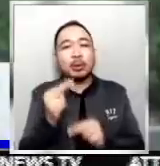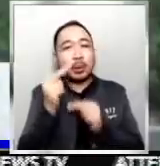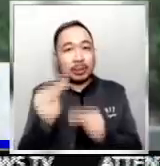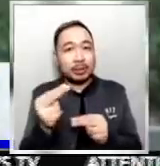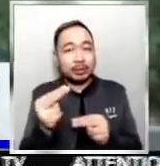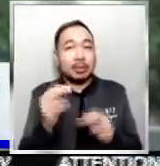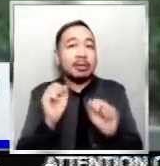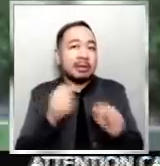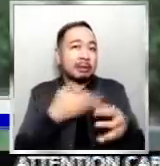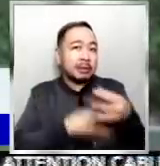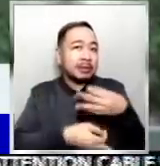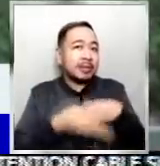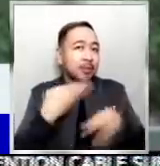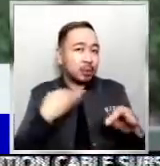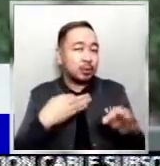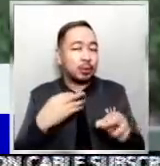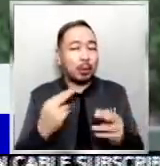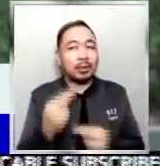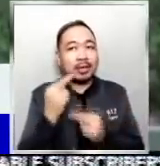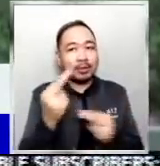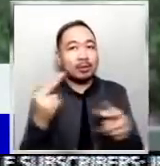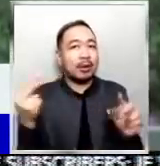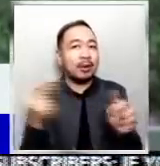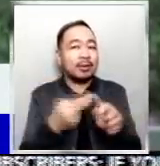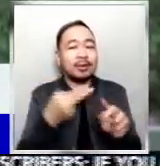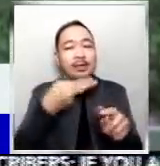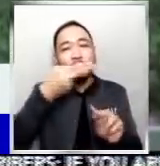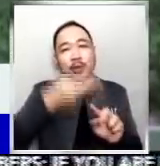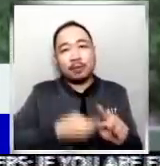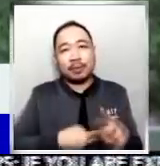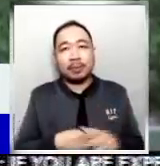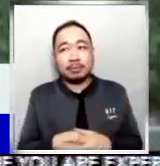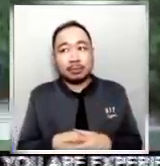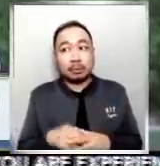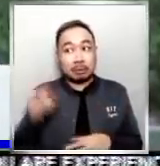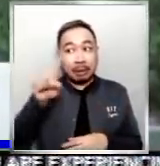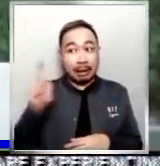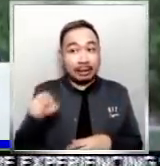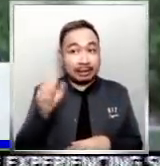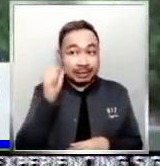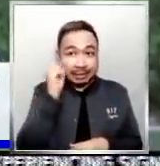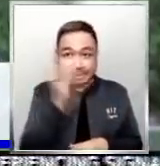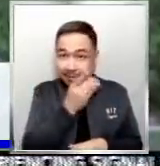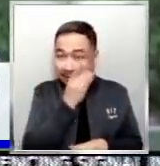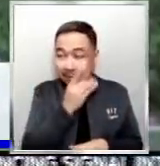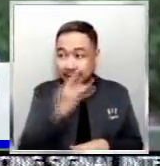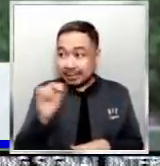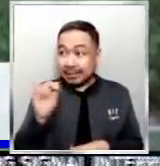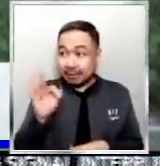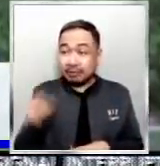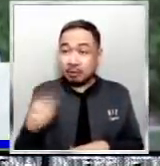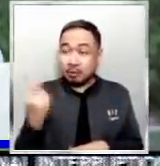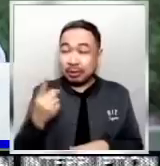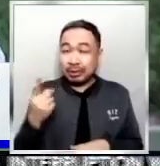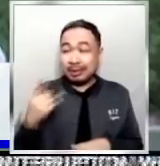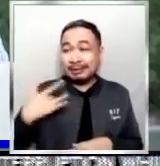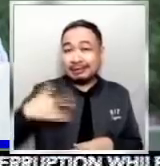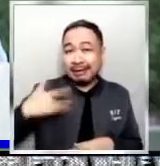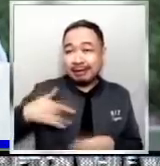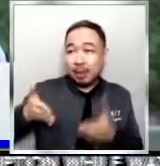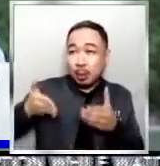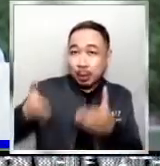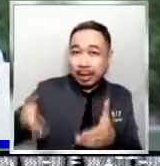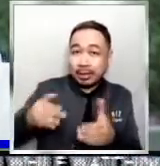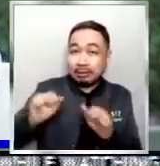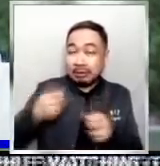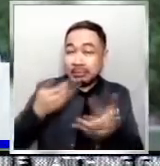Nobyembre. Tinanong din namin si Mayor Sara kung estratehiya lang ba ito at kalaunan ay magsasubstitute siya kay Senador Bongo o di kaya naman ay kay